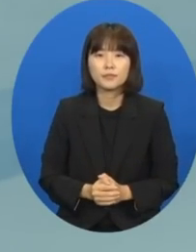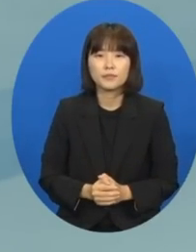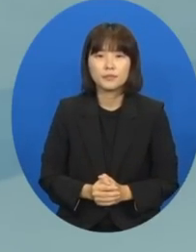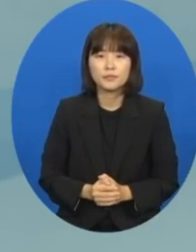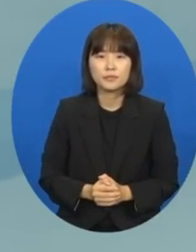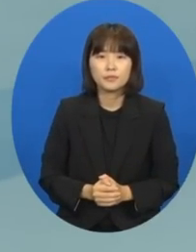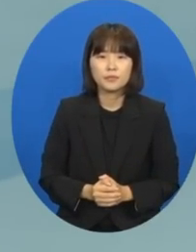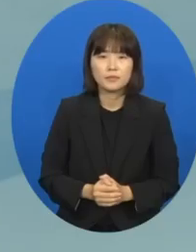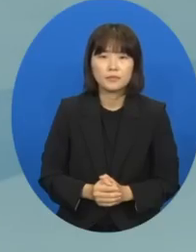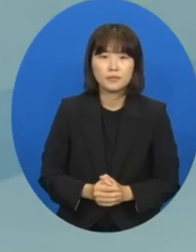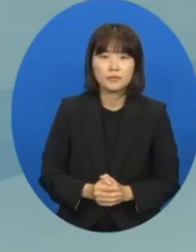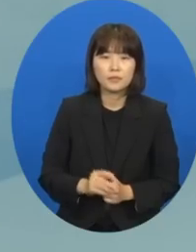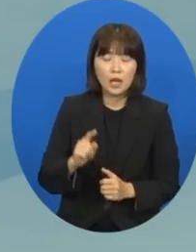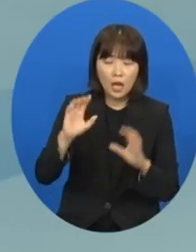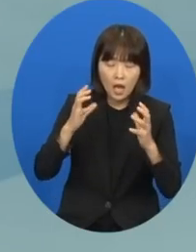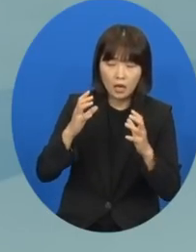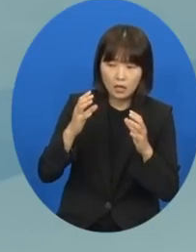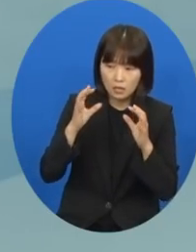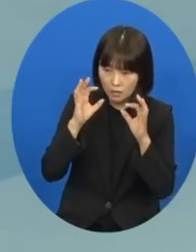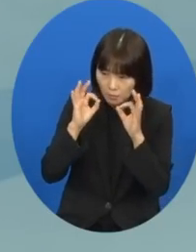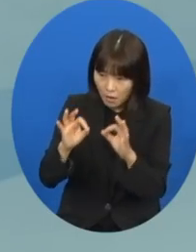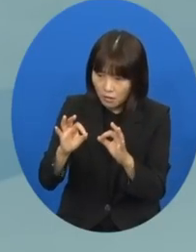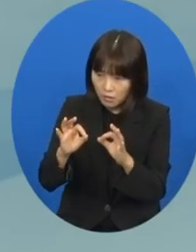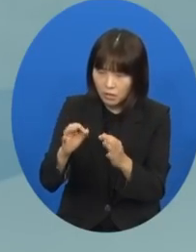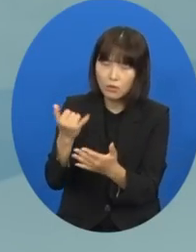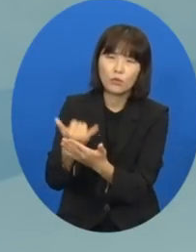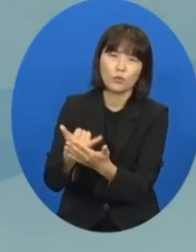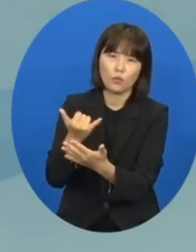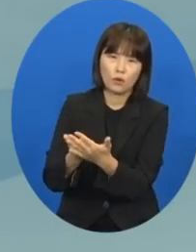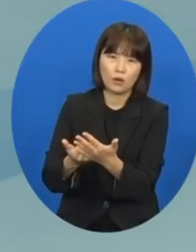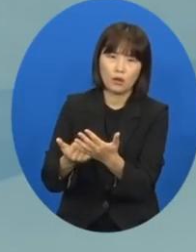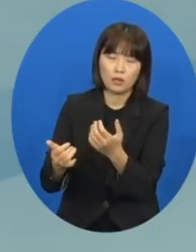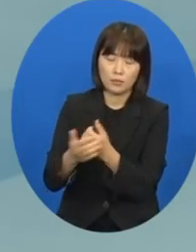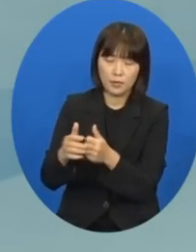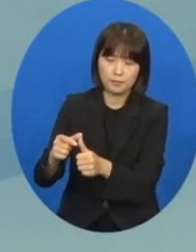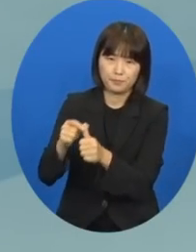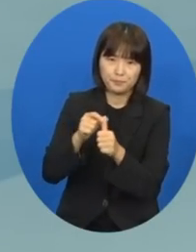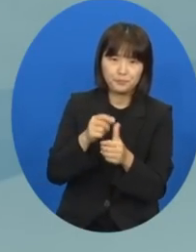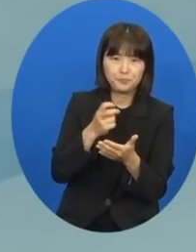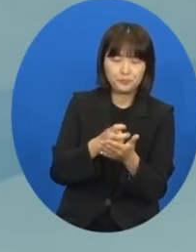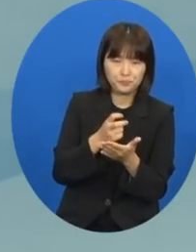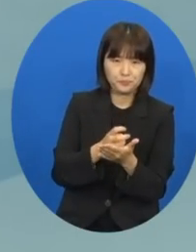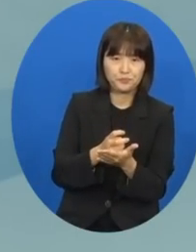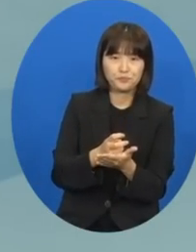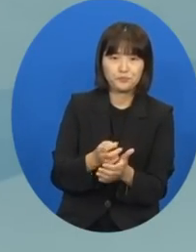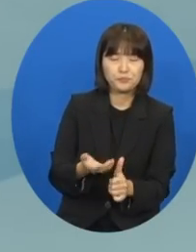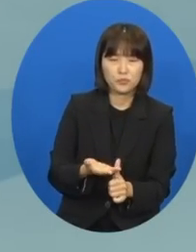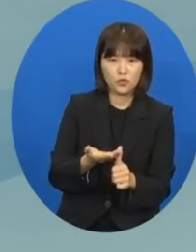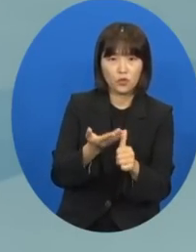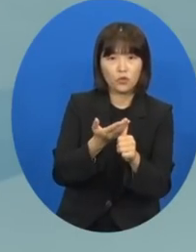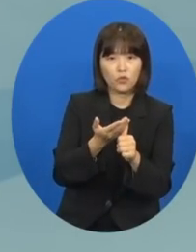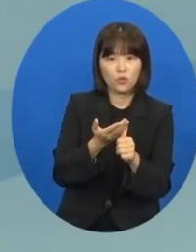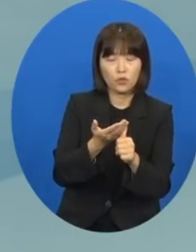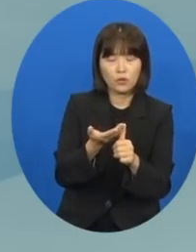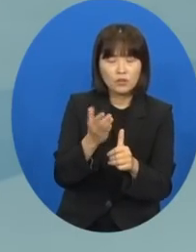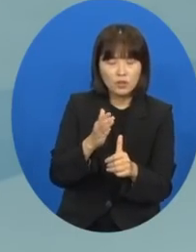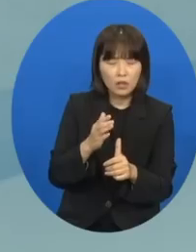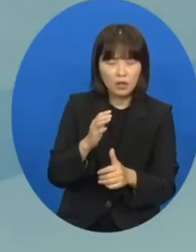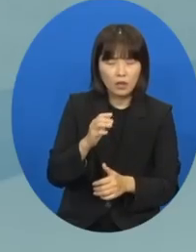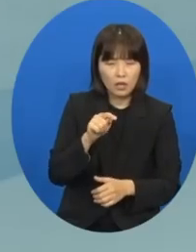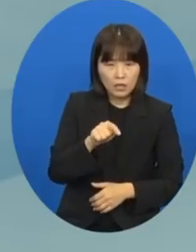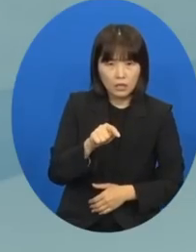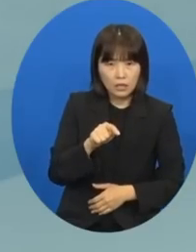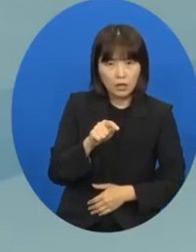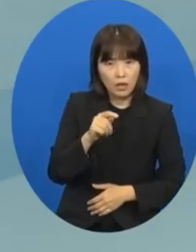한 아이를 봤는데요. 고아예요. 그래서 입양을 하게 되었습니다. 근데 이 아이가 아픈 아이입니다. 그러니까 입양을 하게